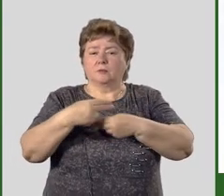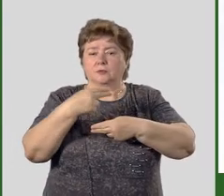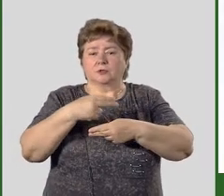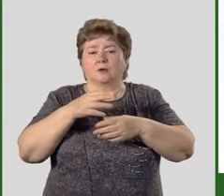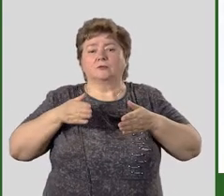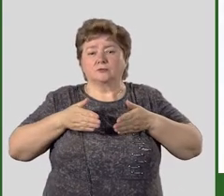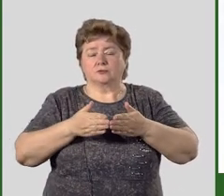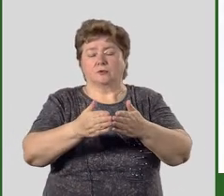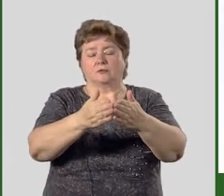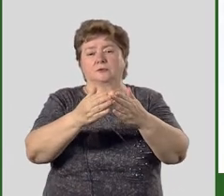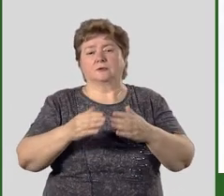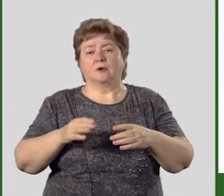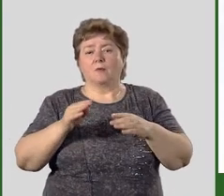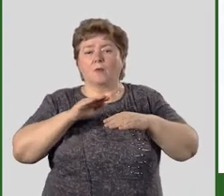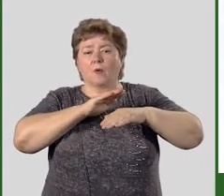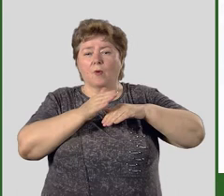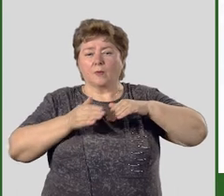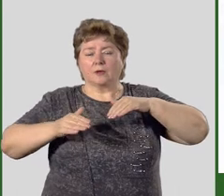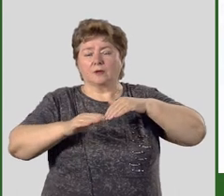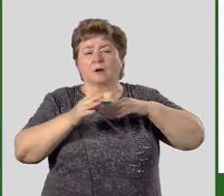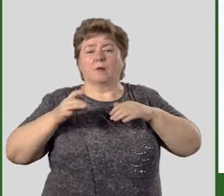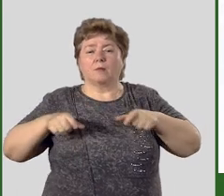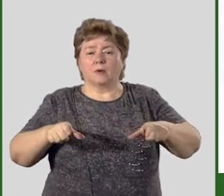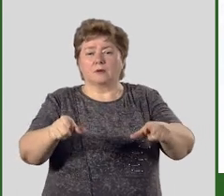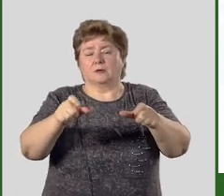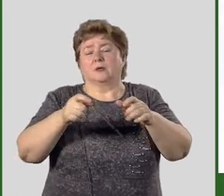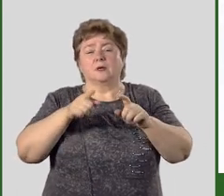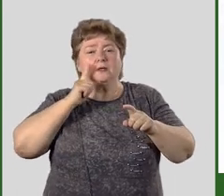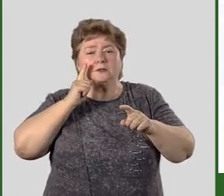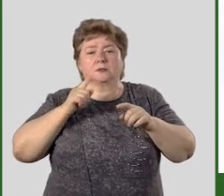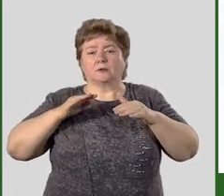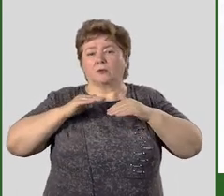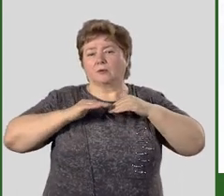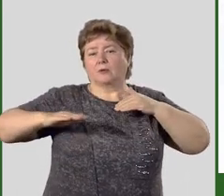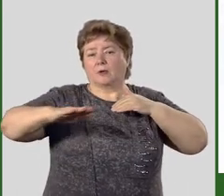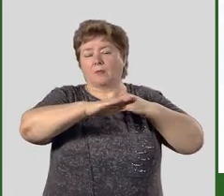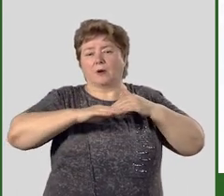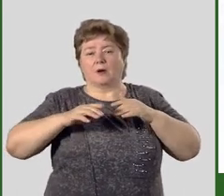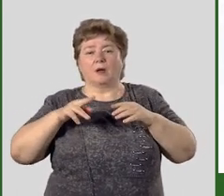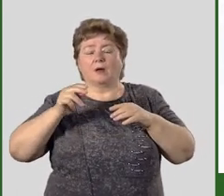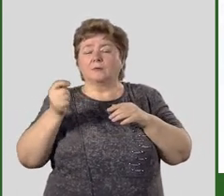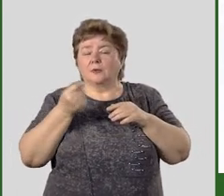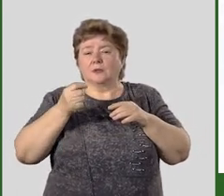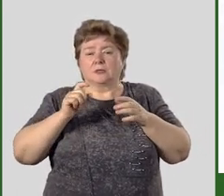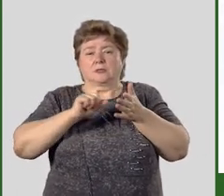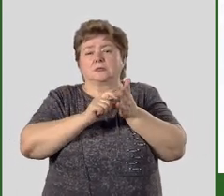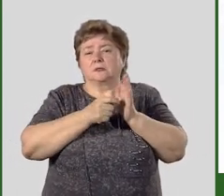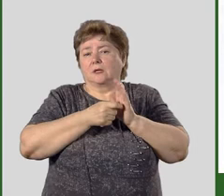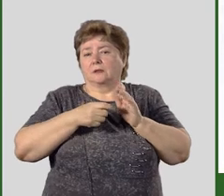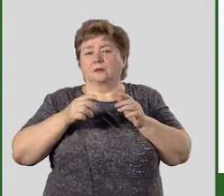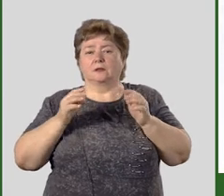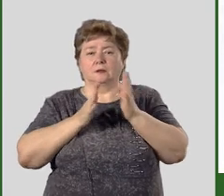судоходству. По берегам реки протянули зеленые поля пшеницы, сахарного